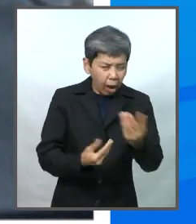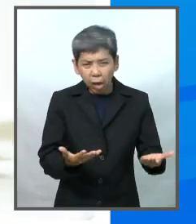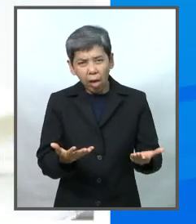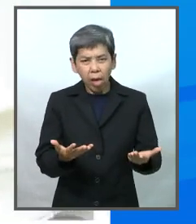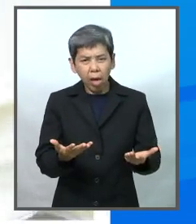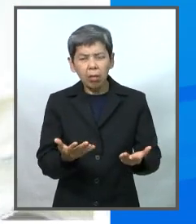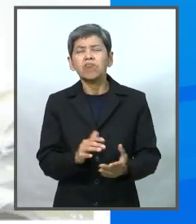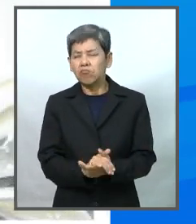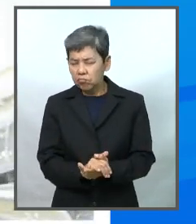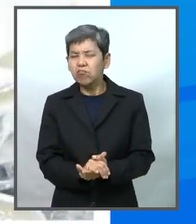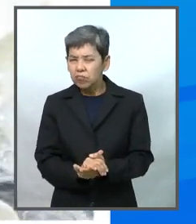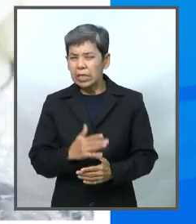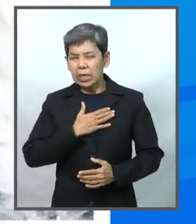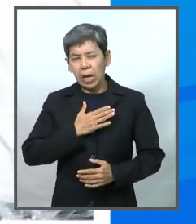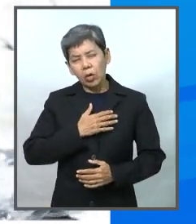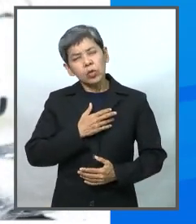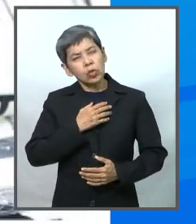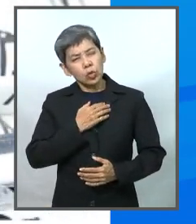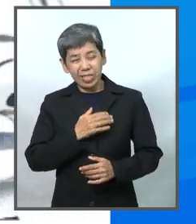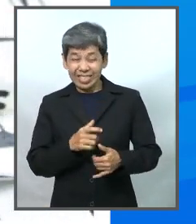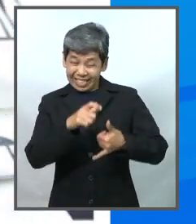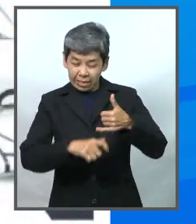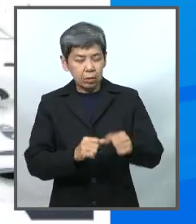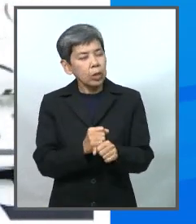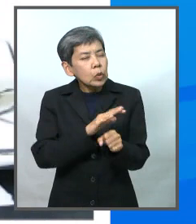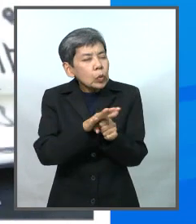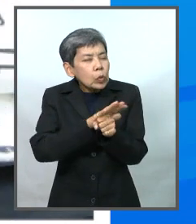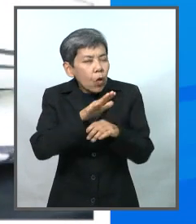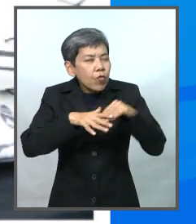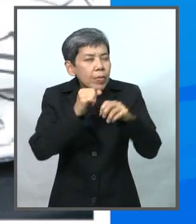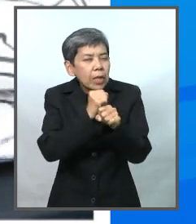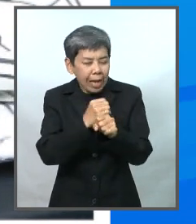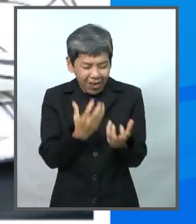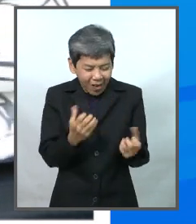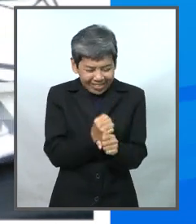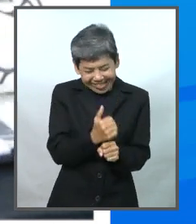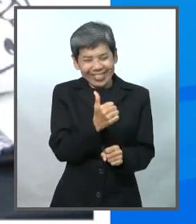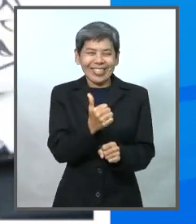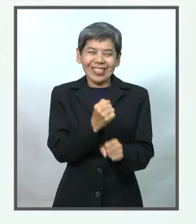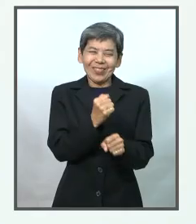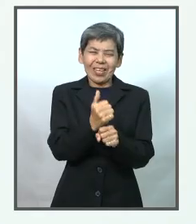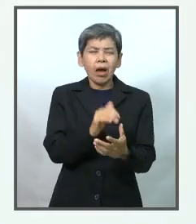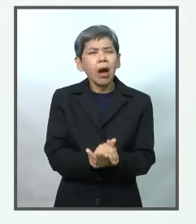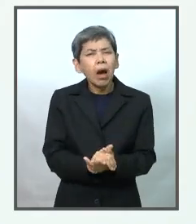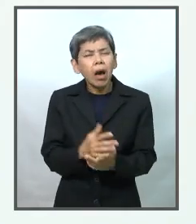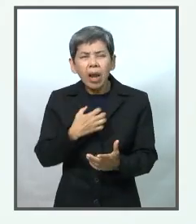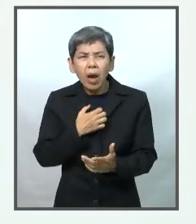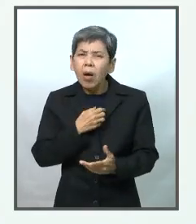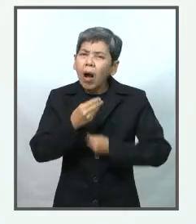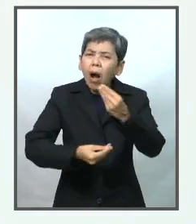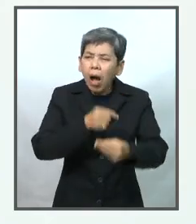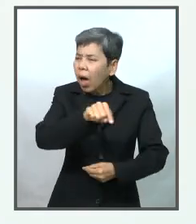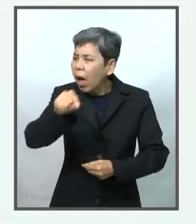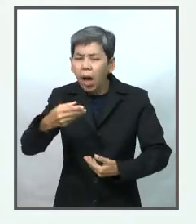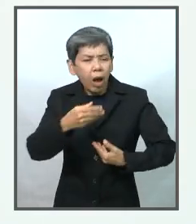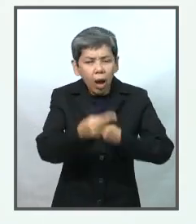ายของได้เนี่ยซึ่งเป็นสิ่งหนึ่งที่ผมว่าทักษะตรงนี้มันยังขาดนะครับบางทีเราผลิตสินค้ามาได้ดีแล้วอะแต่เราจะหาที่จ